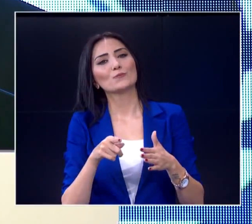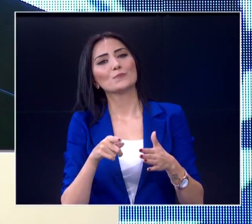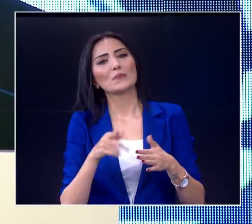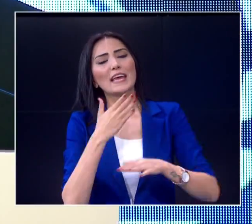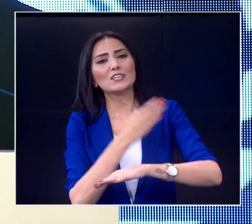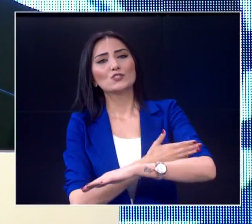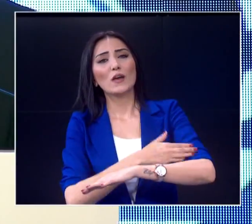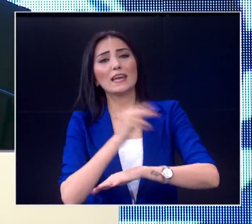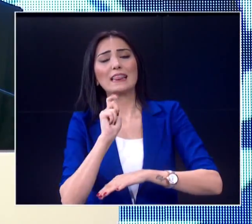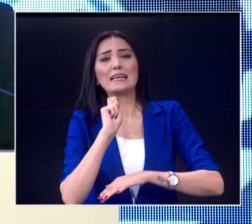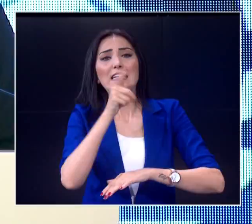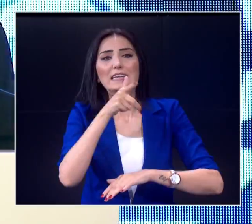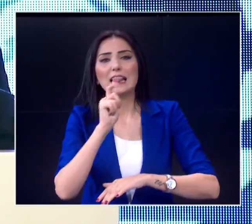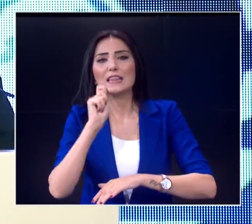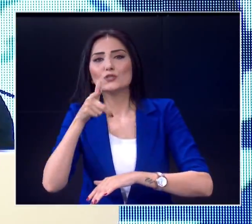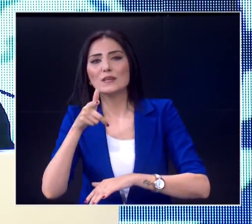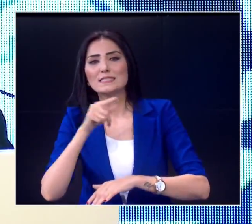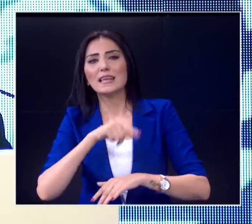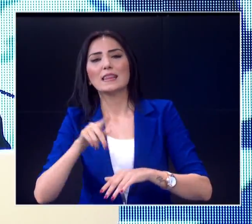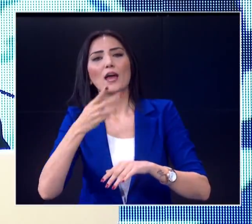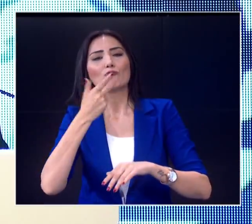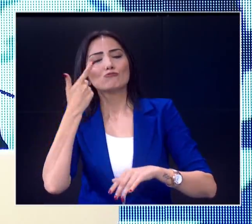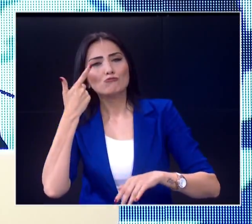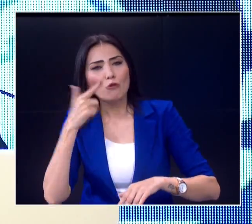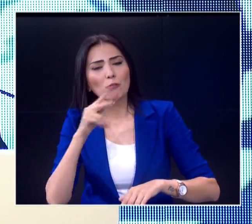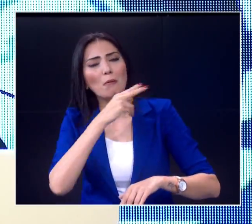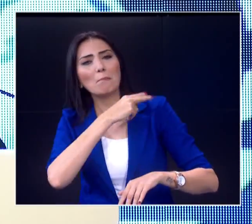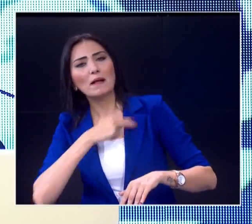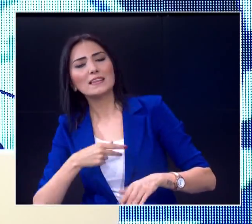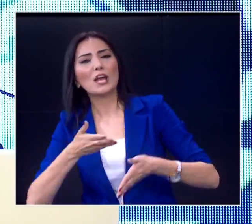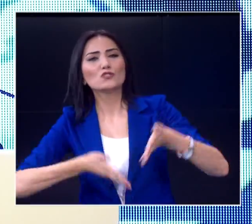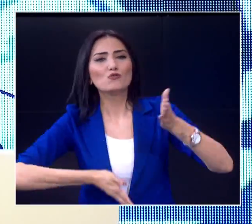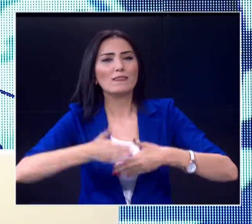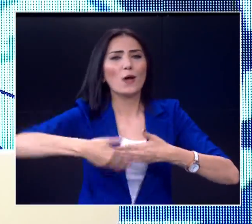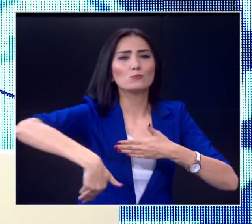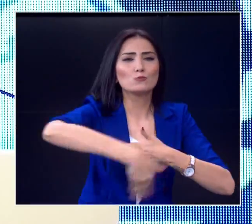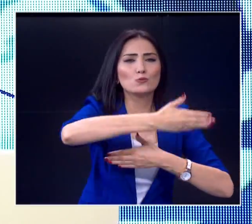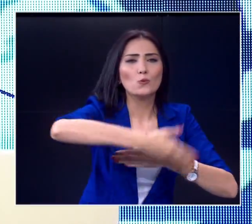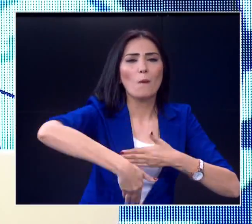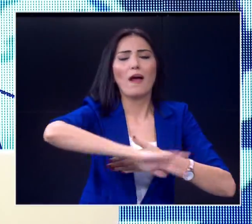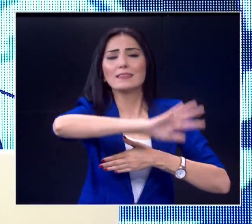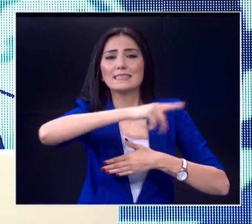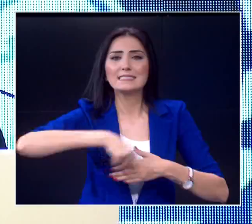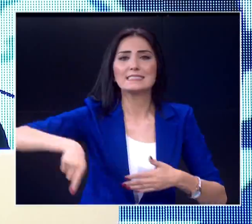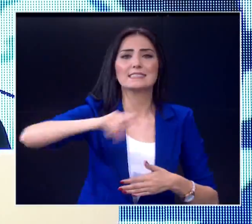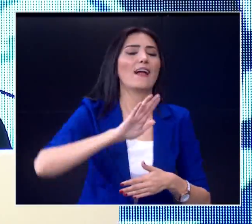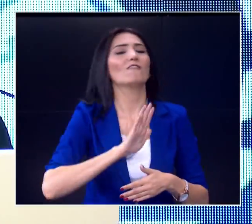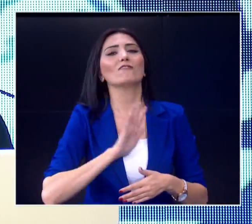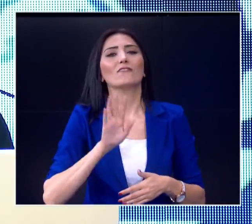Şehrin ilçesinde, beldesinde, köyünde, caddesinde, sokağında sizler